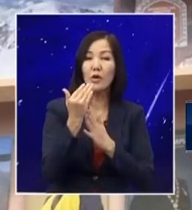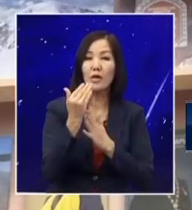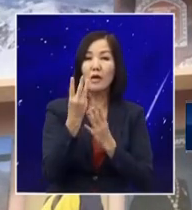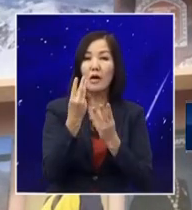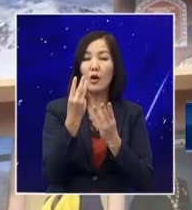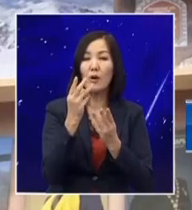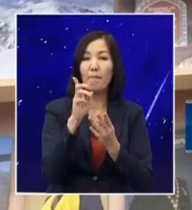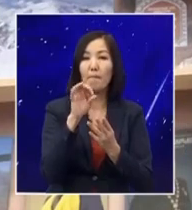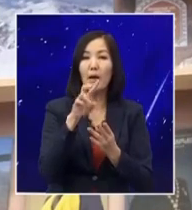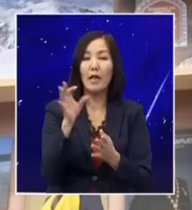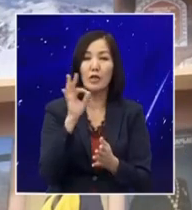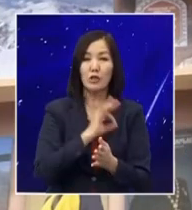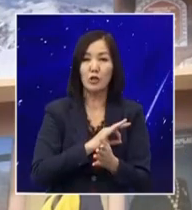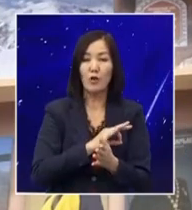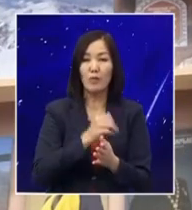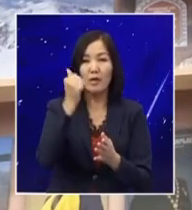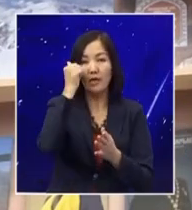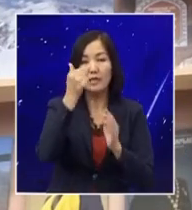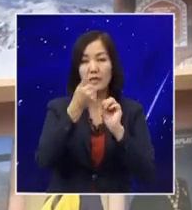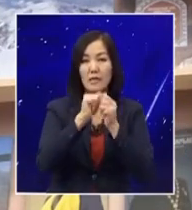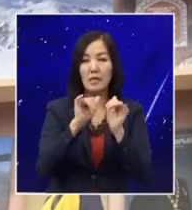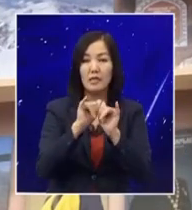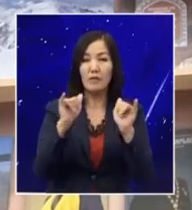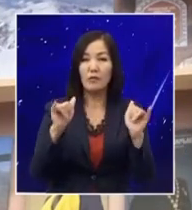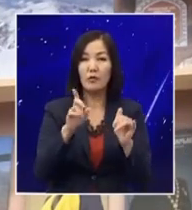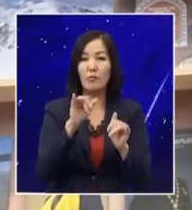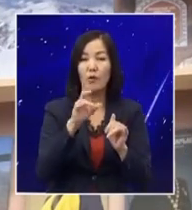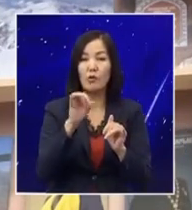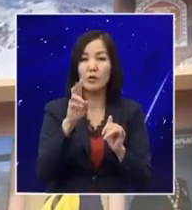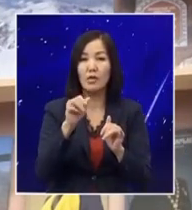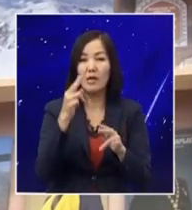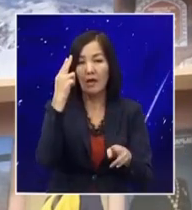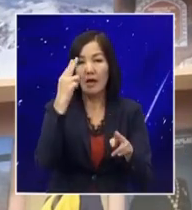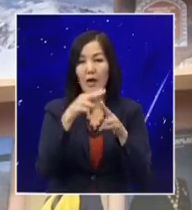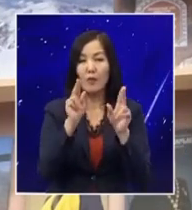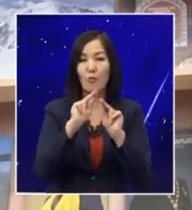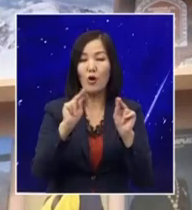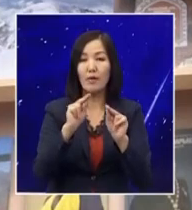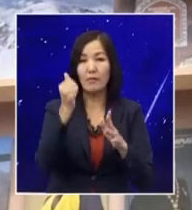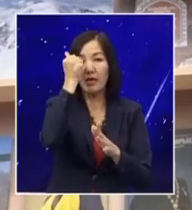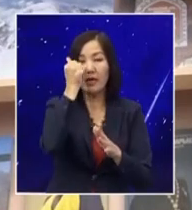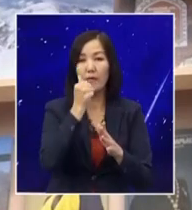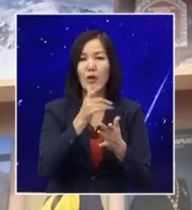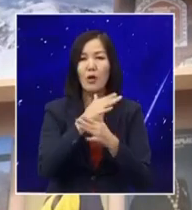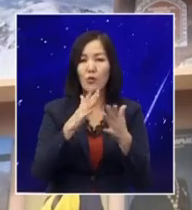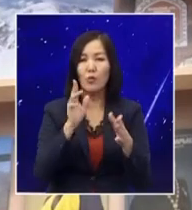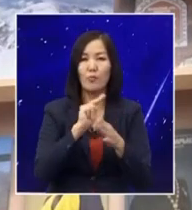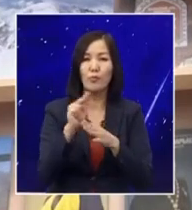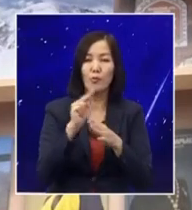де басқа еске сақтау қабілетімді дамытқан Бауыржан ағайға рахмет. Себебі Бауыржан ағай көптеген методикалармен